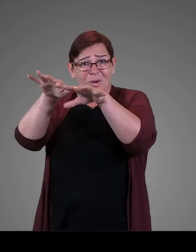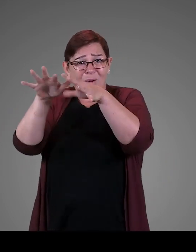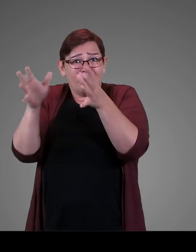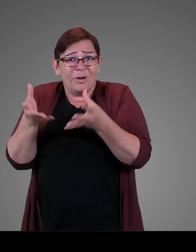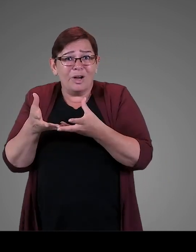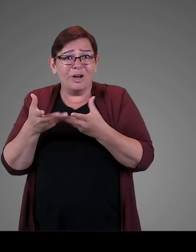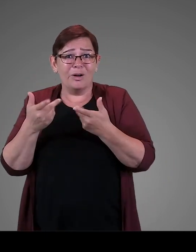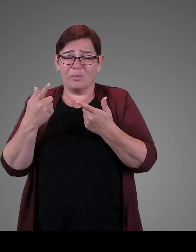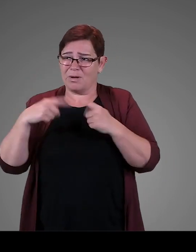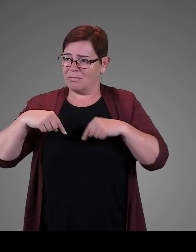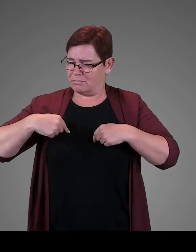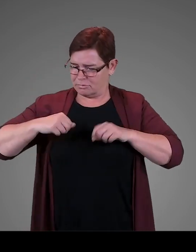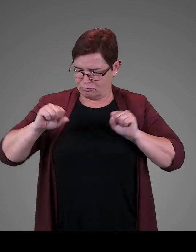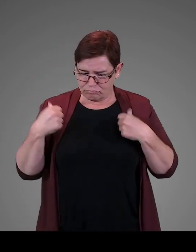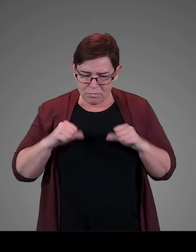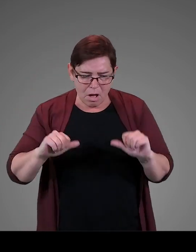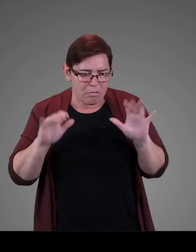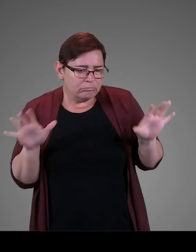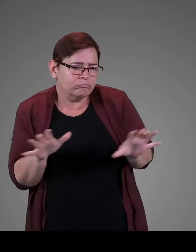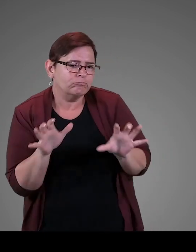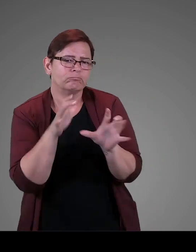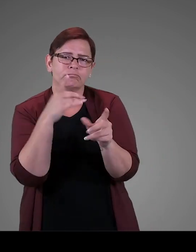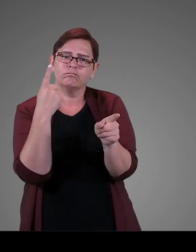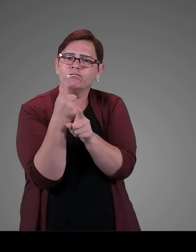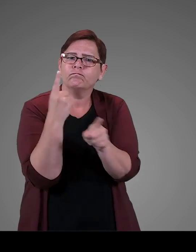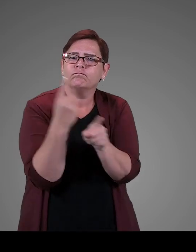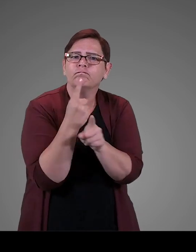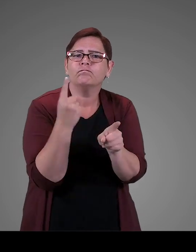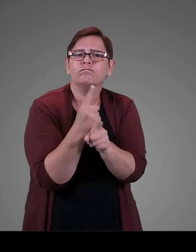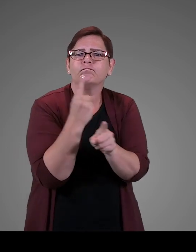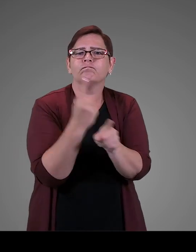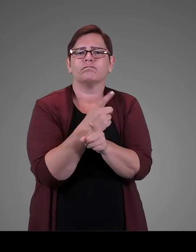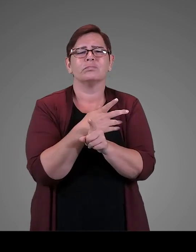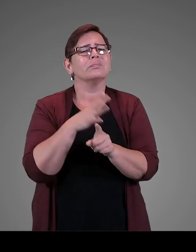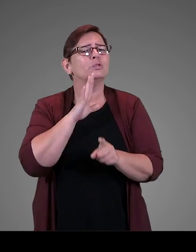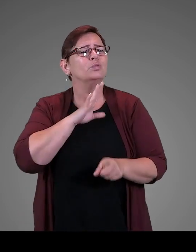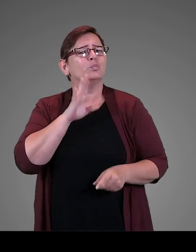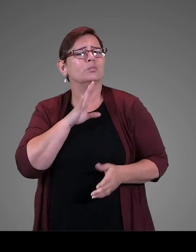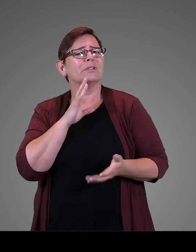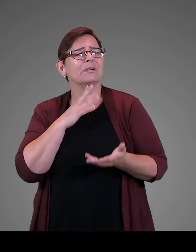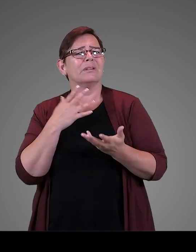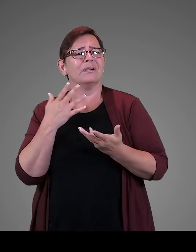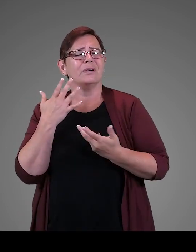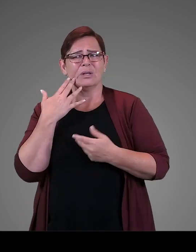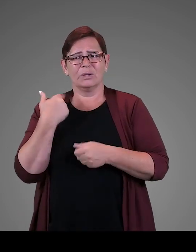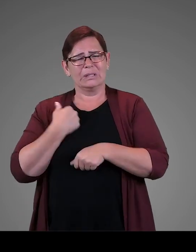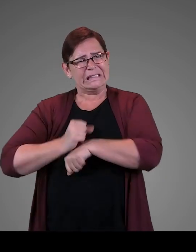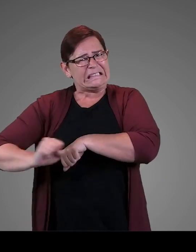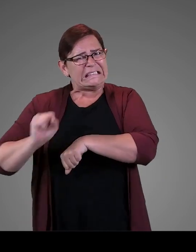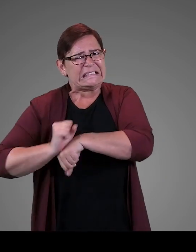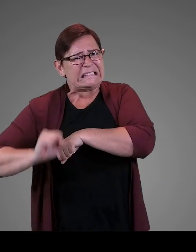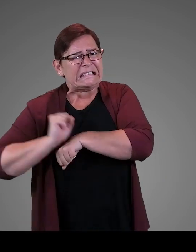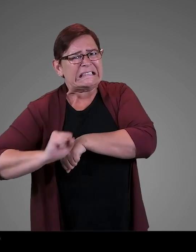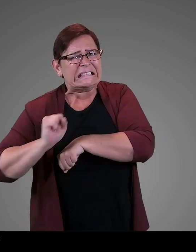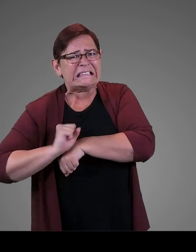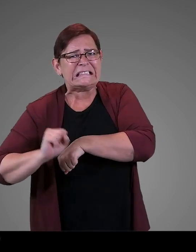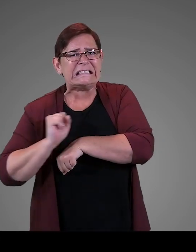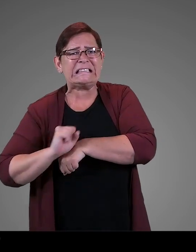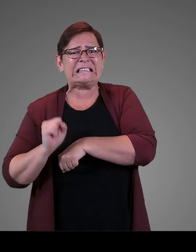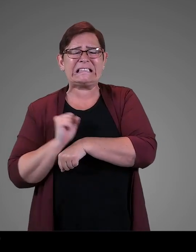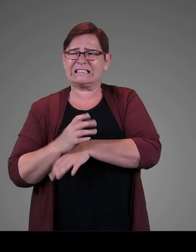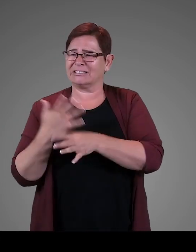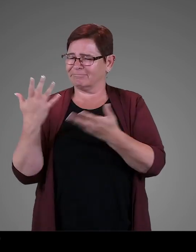performance. Ça, c'est aussi l'autre grande fierté que j'ai d'être, je suis peut-être naïf, mais d'être dans